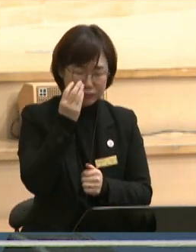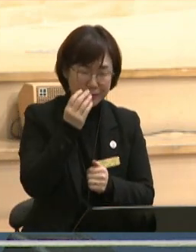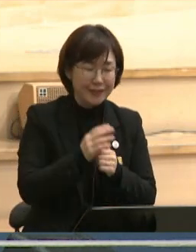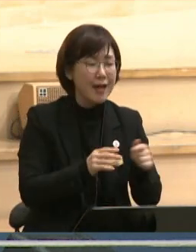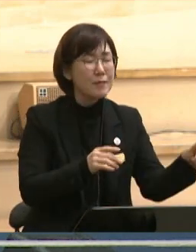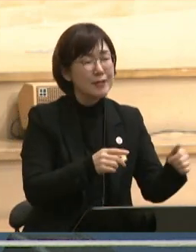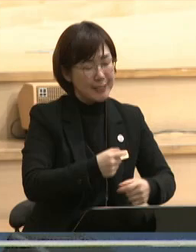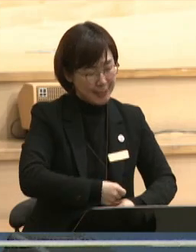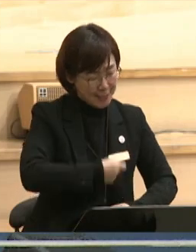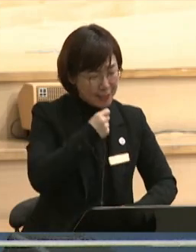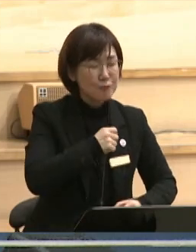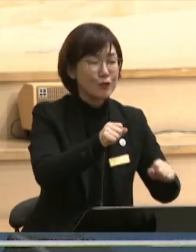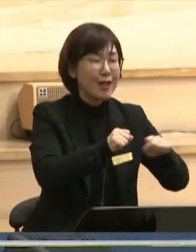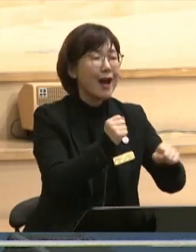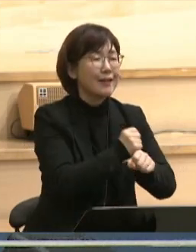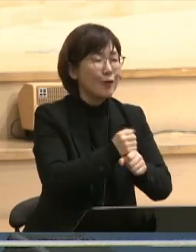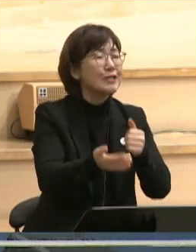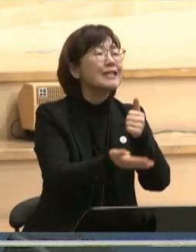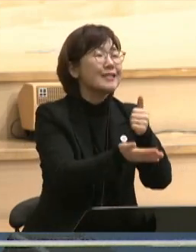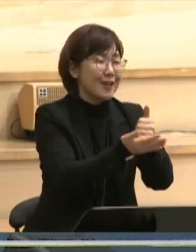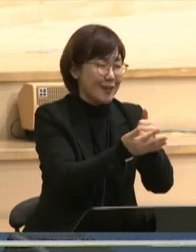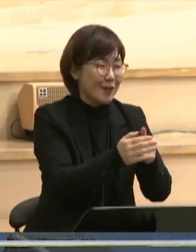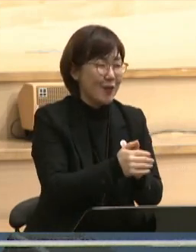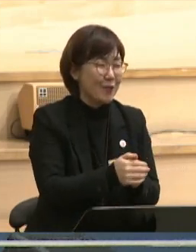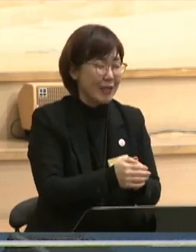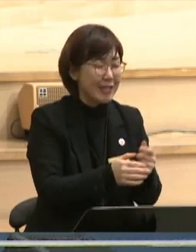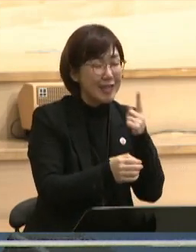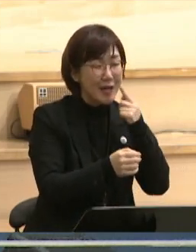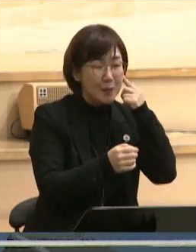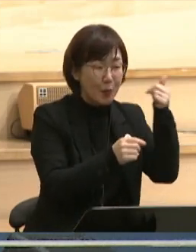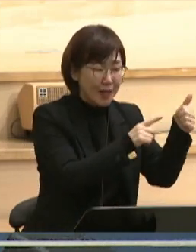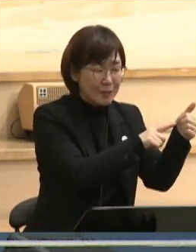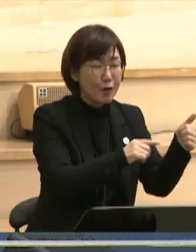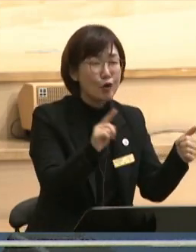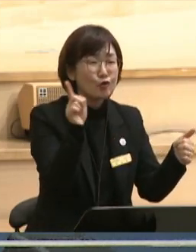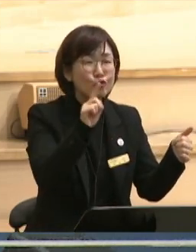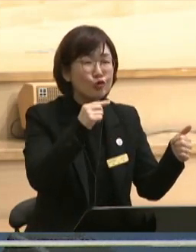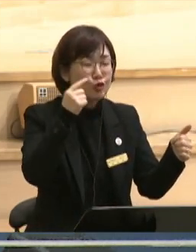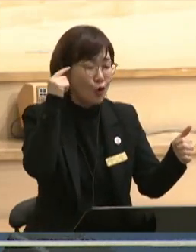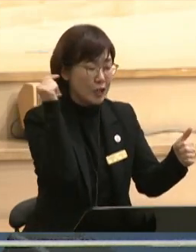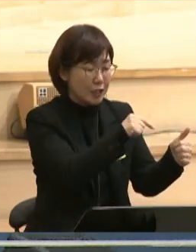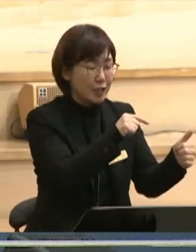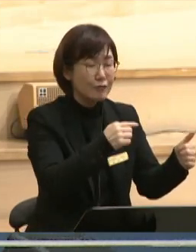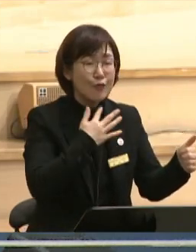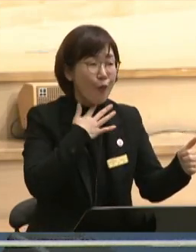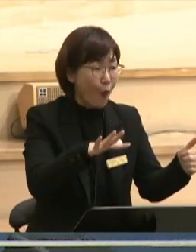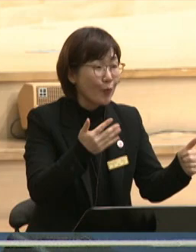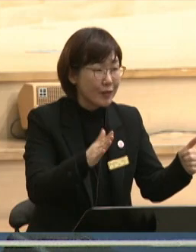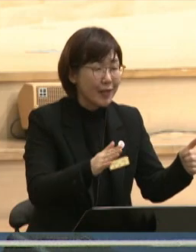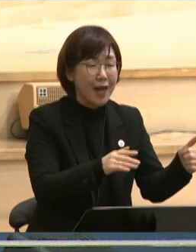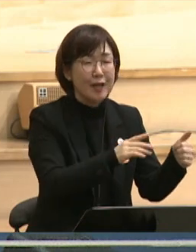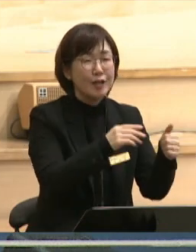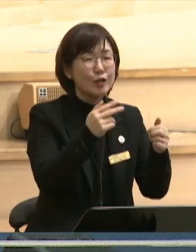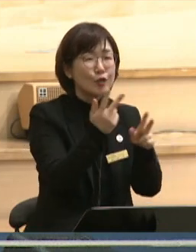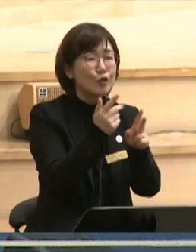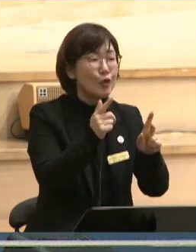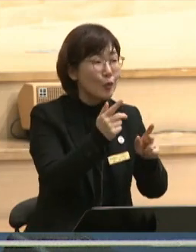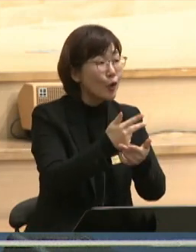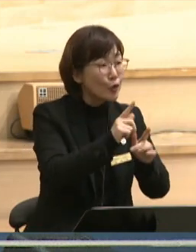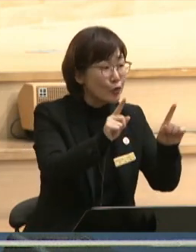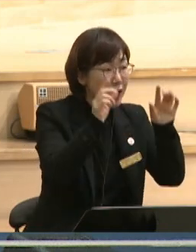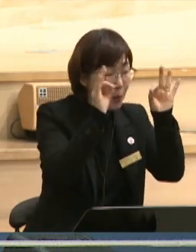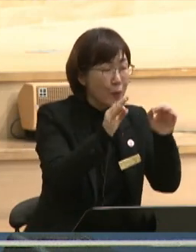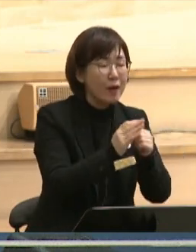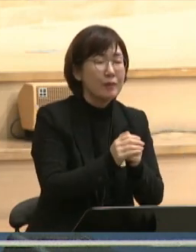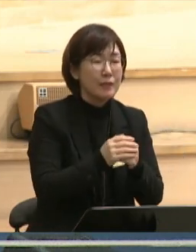진심으로 사용합니다 여러분이 박상원 목사님이 아무도 시키지 않는데 여러분 주일날 잘 보시면이 목사님이 롱패딩을 입고 주일